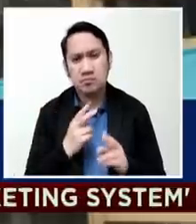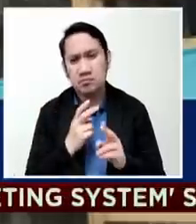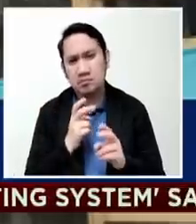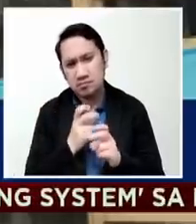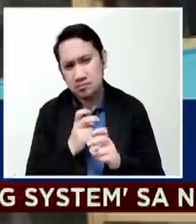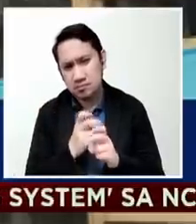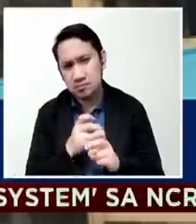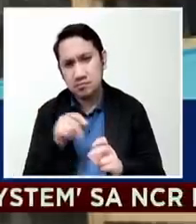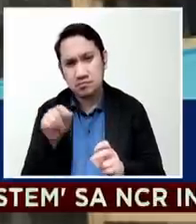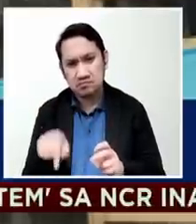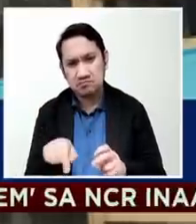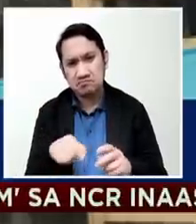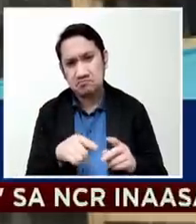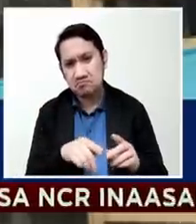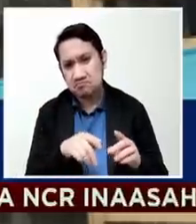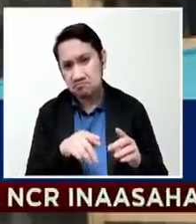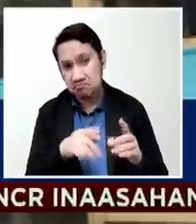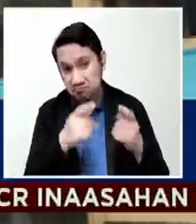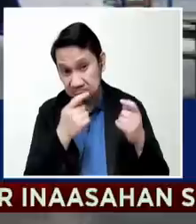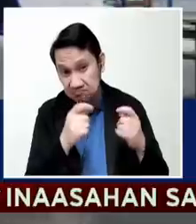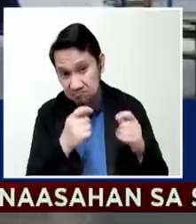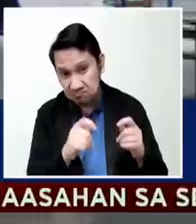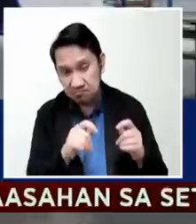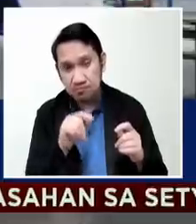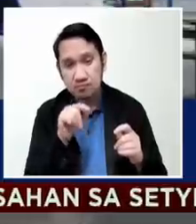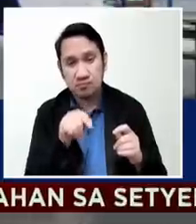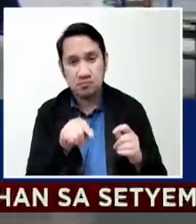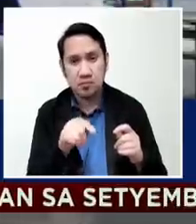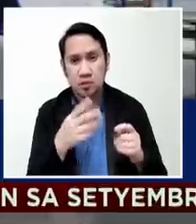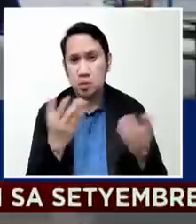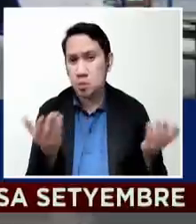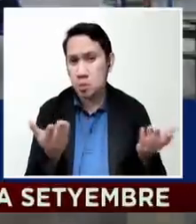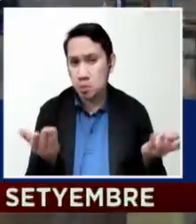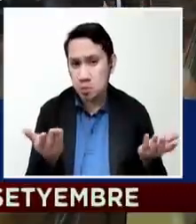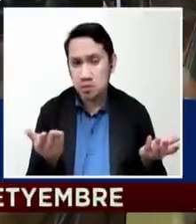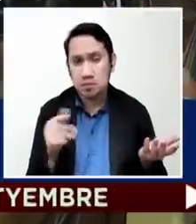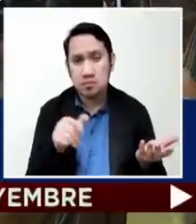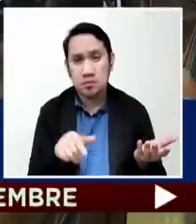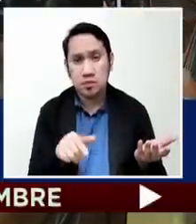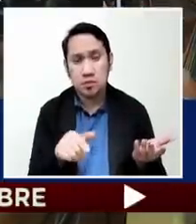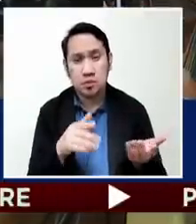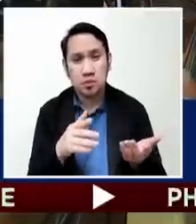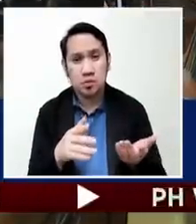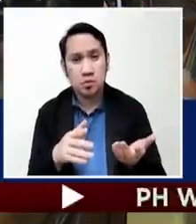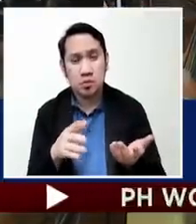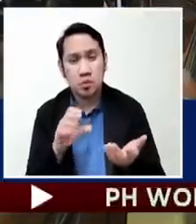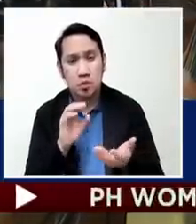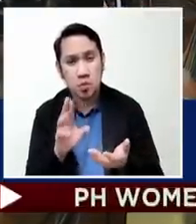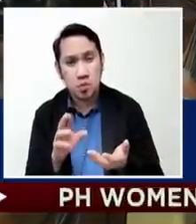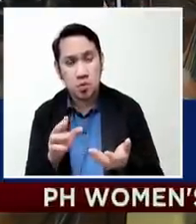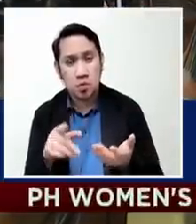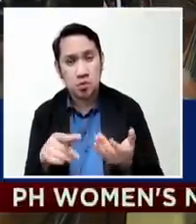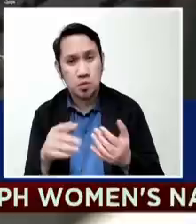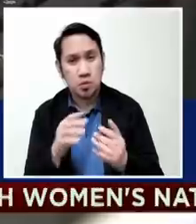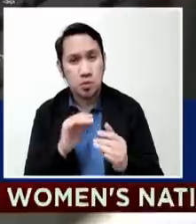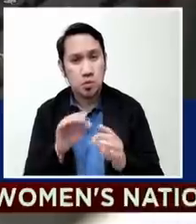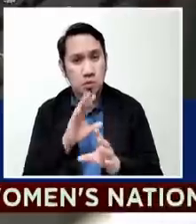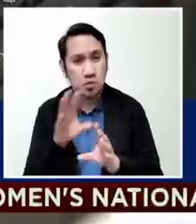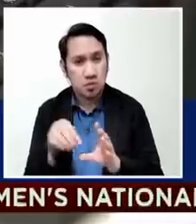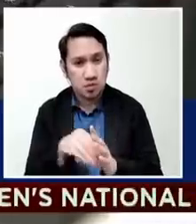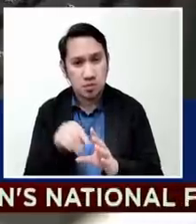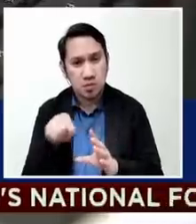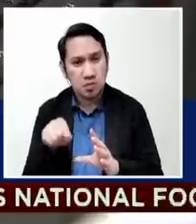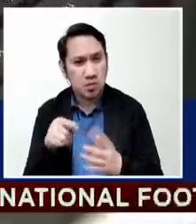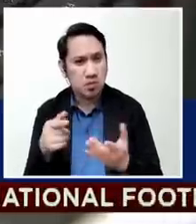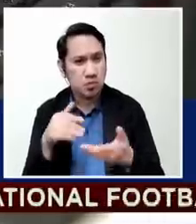ng pre-test sa mga estudyante para matukoy kung saan sa enhancement, consolidation o intervention camps